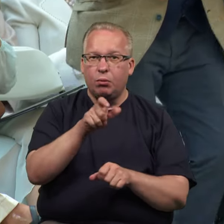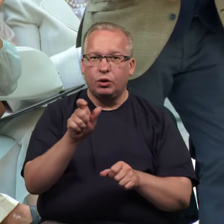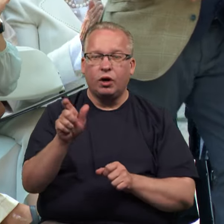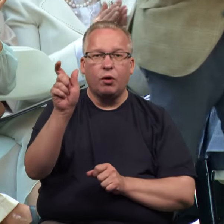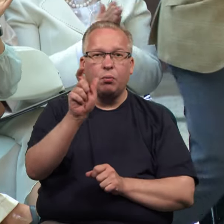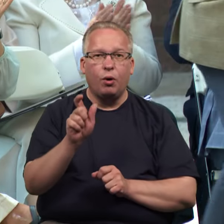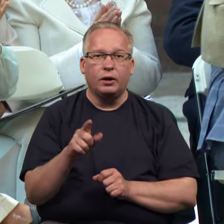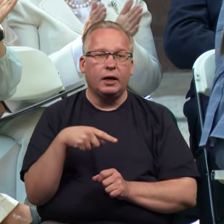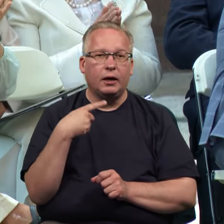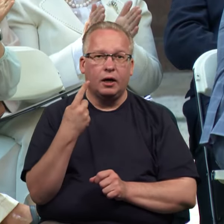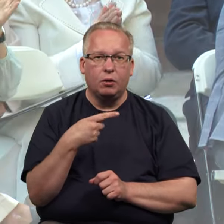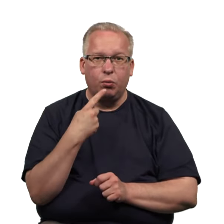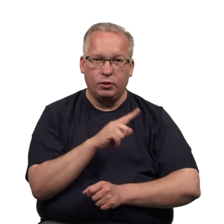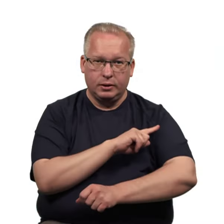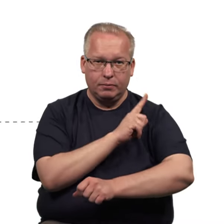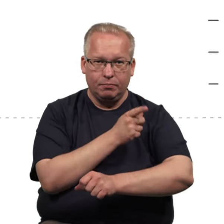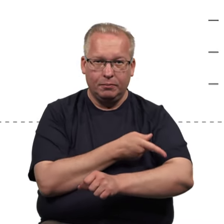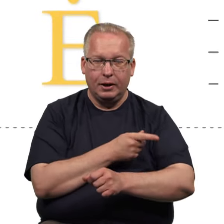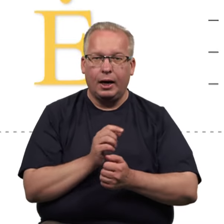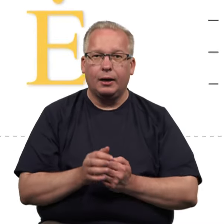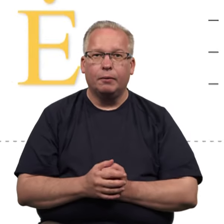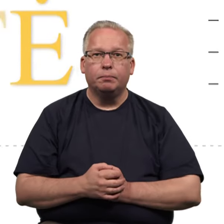poetinės kalbos galę.